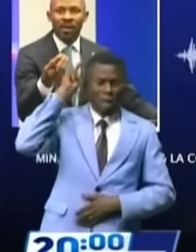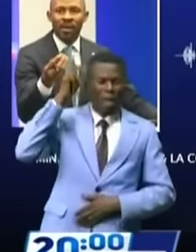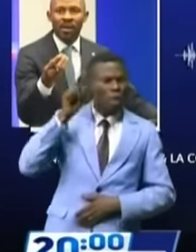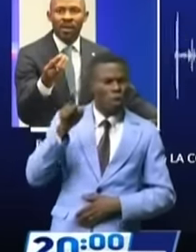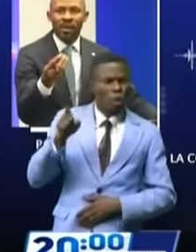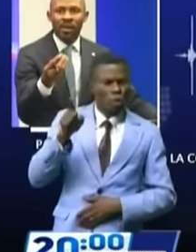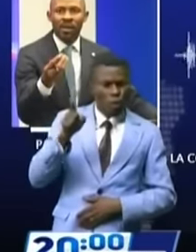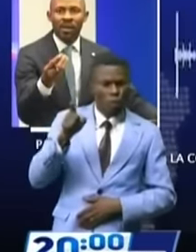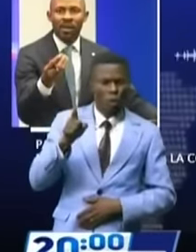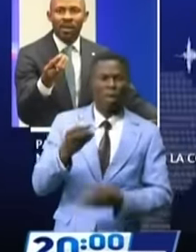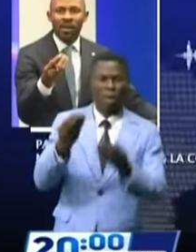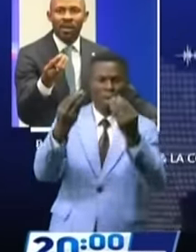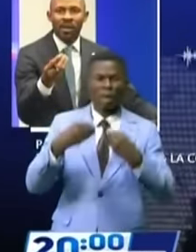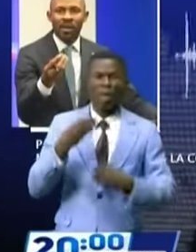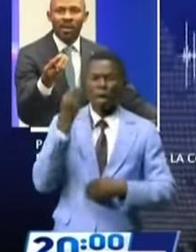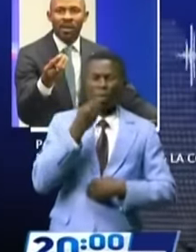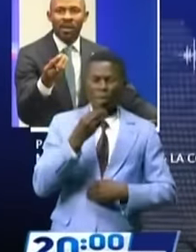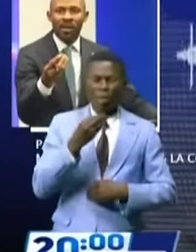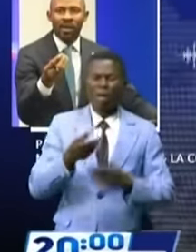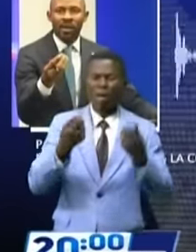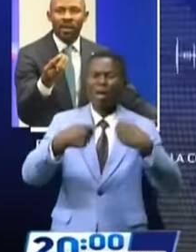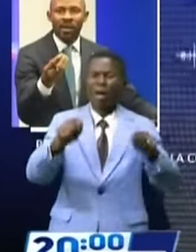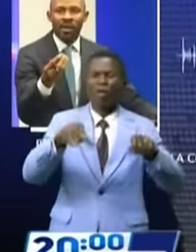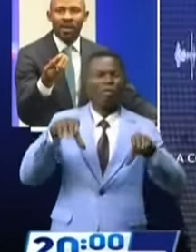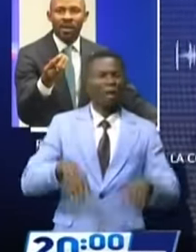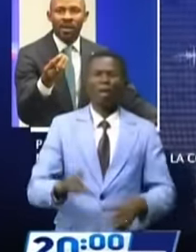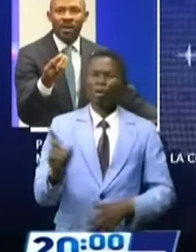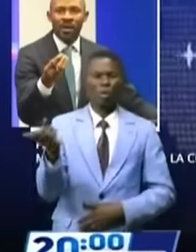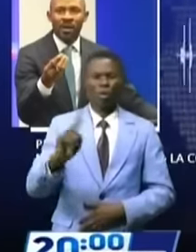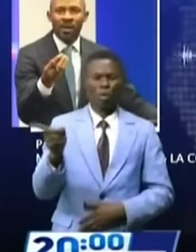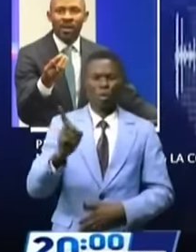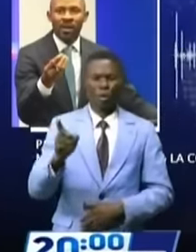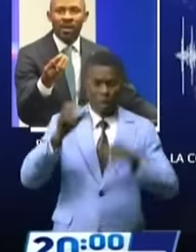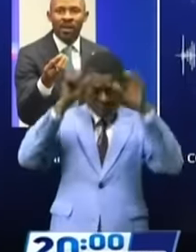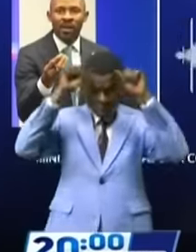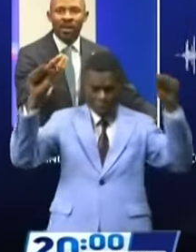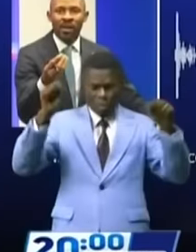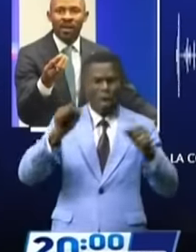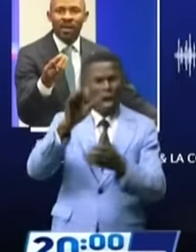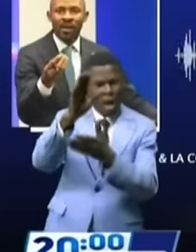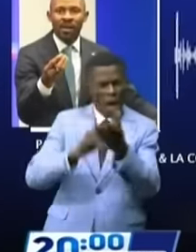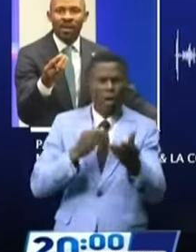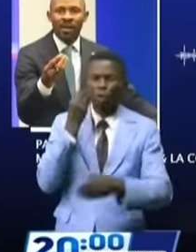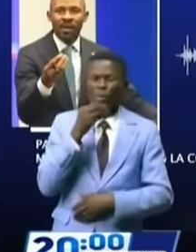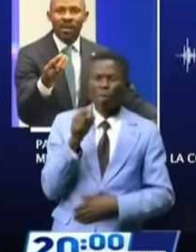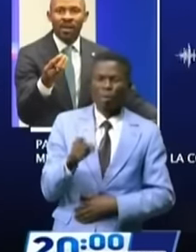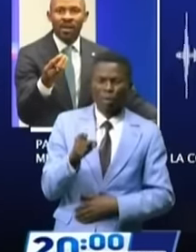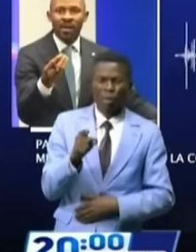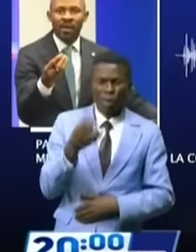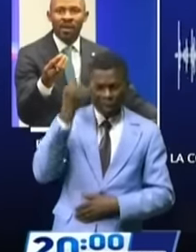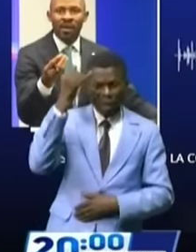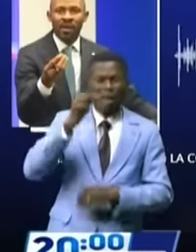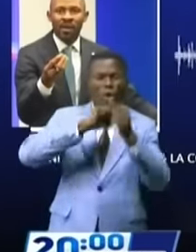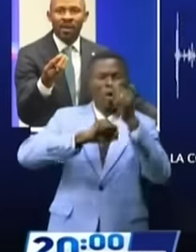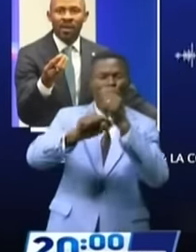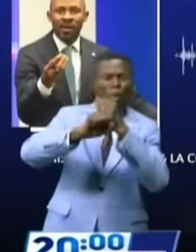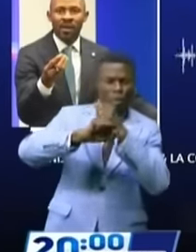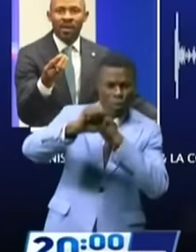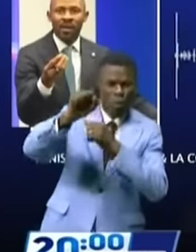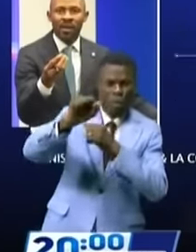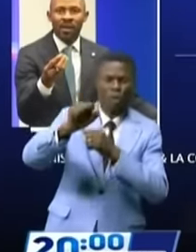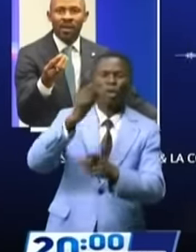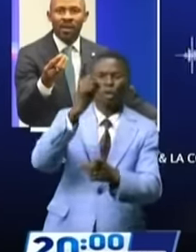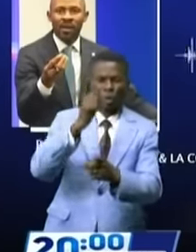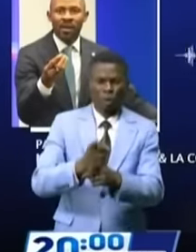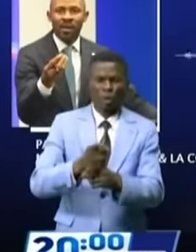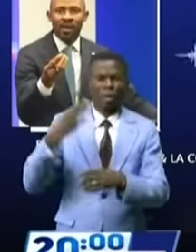qui nous a légué la phrase « ne jamais trahir le Congo ». Et le président est fermement engagé en cette dynamique de campagne où il y a